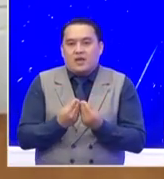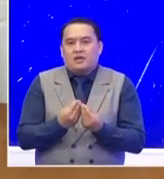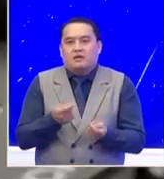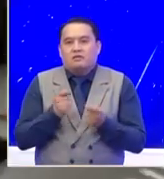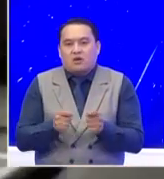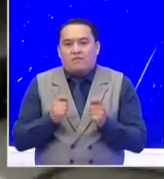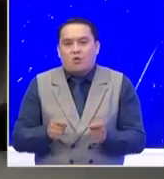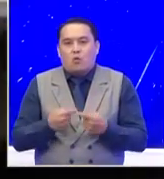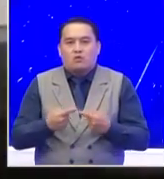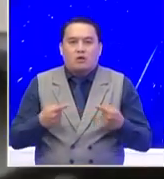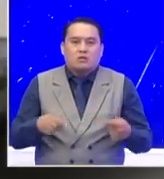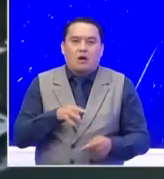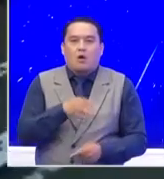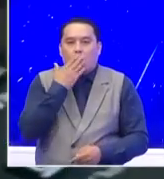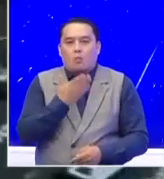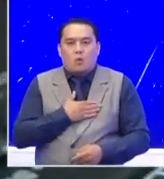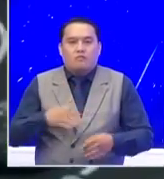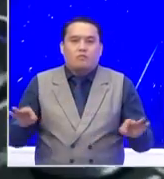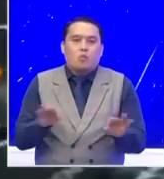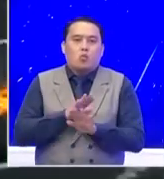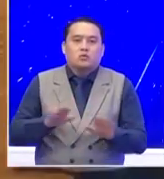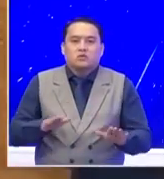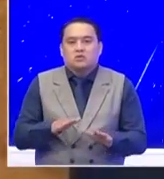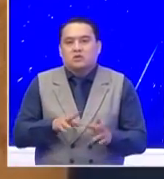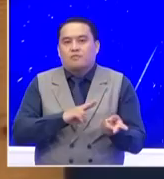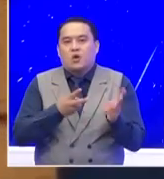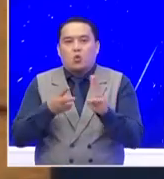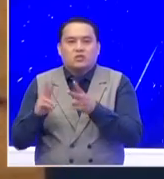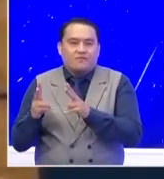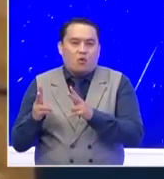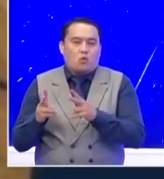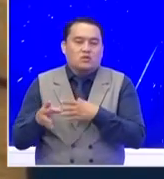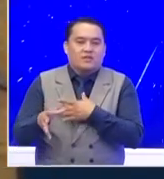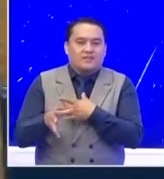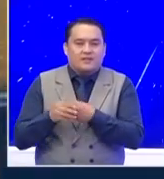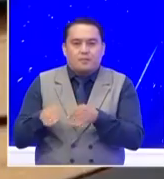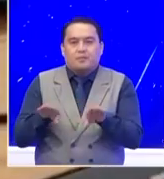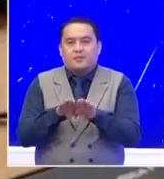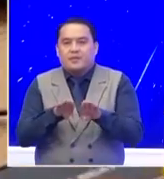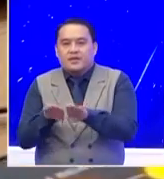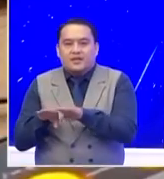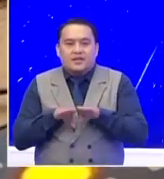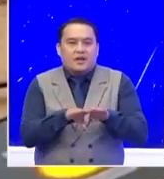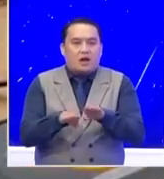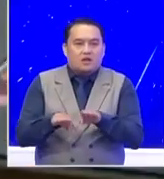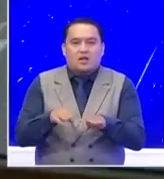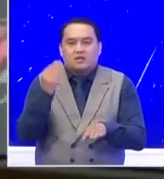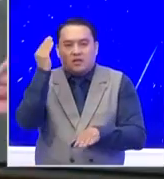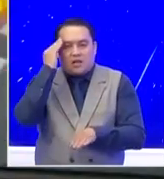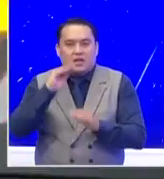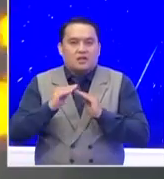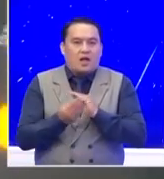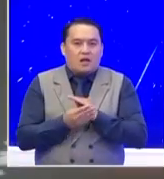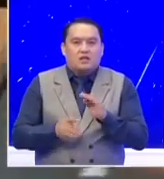сеты. По словам Айгерим, любовь к музыке привела ее к синхронному плаванию. К слову, инициатива под девизом «Скрытые таланты»